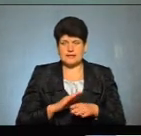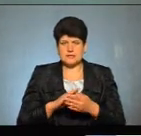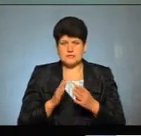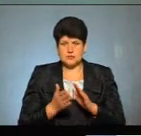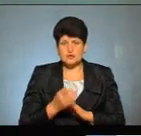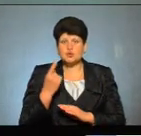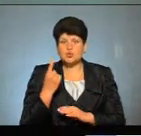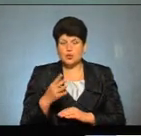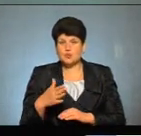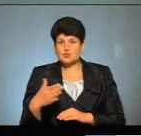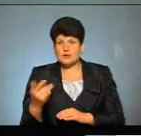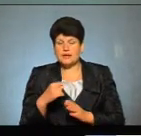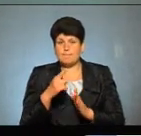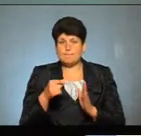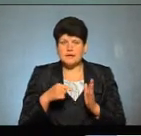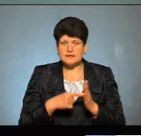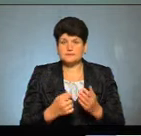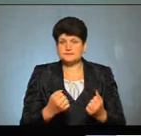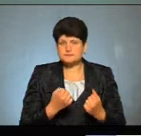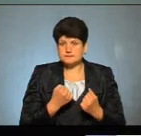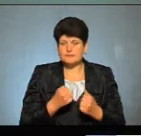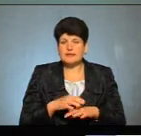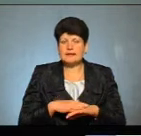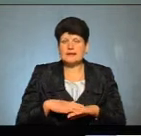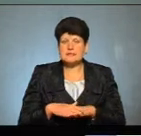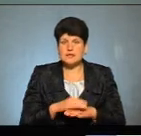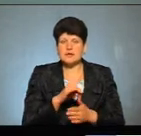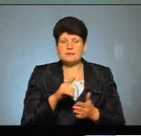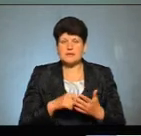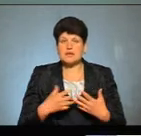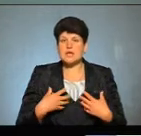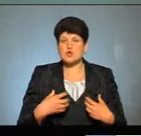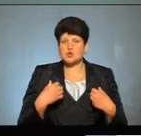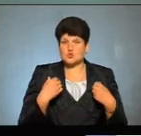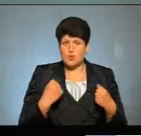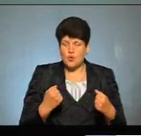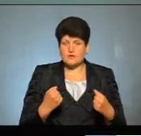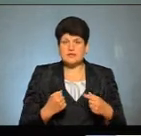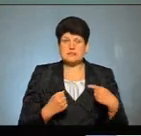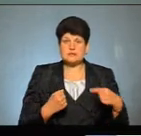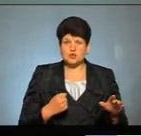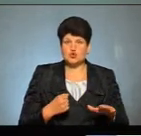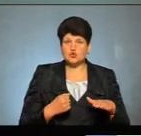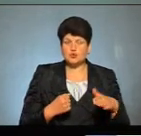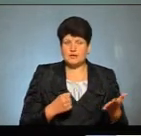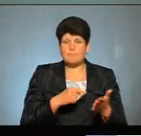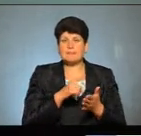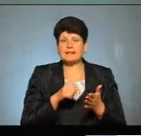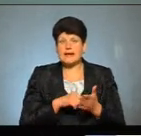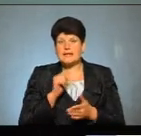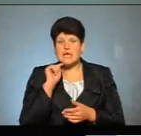одної сторони, питання безпеки населення і питання здоров'я. З іншої сторони, питання